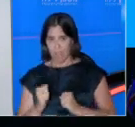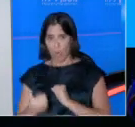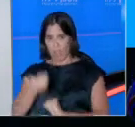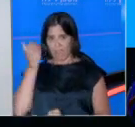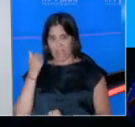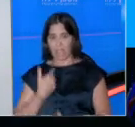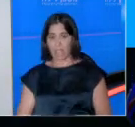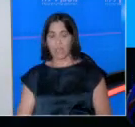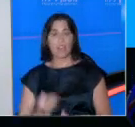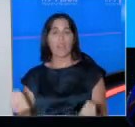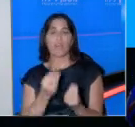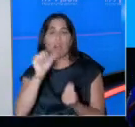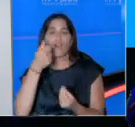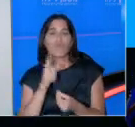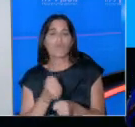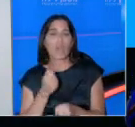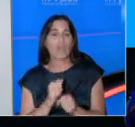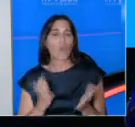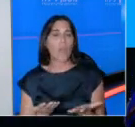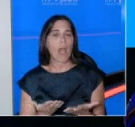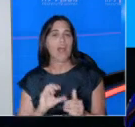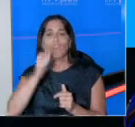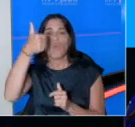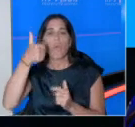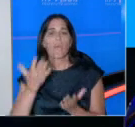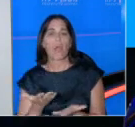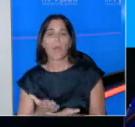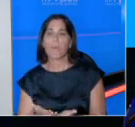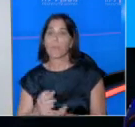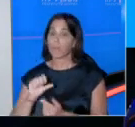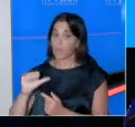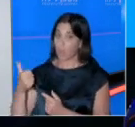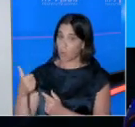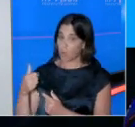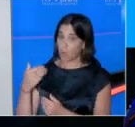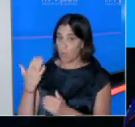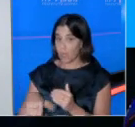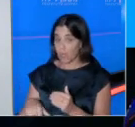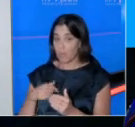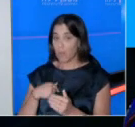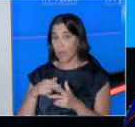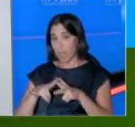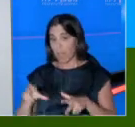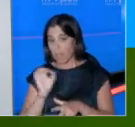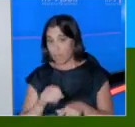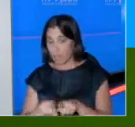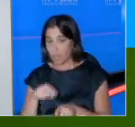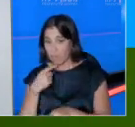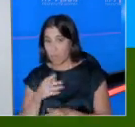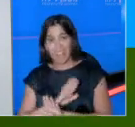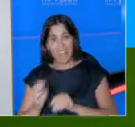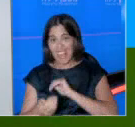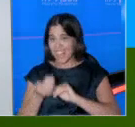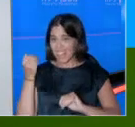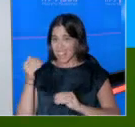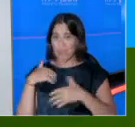מה לדעתך הדבר הראשון שהוא צריך לעשות? הראשון. קודם כל, בסופו של דבר, הסיטואציה שבה הוא נמצא, כמו שאתה אומר, זה דבר חסר תקדים,